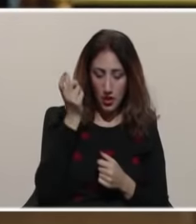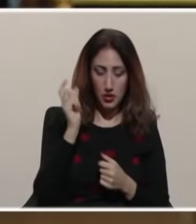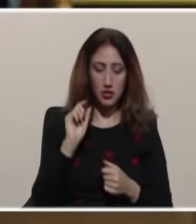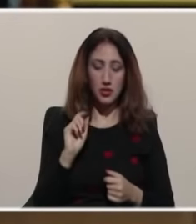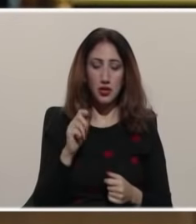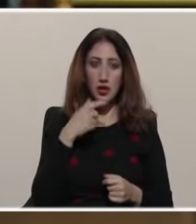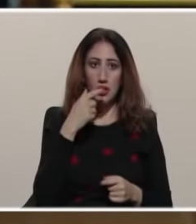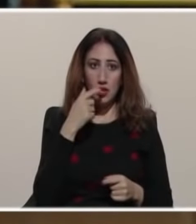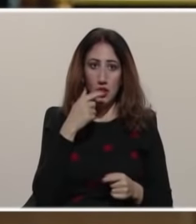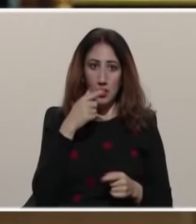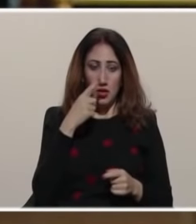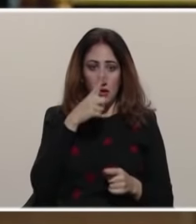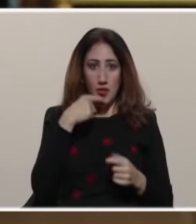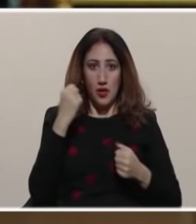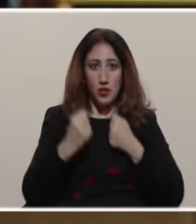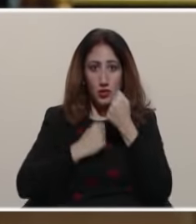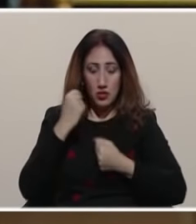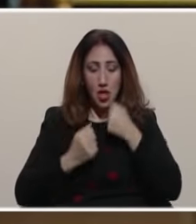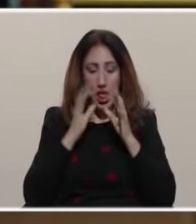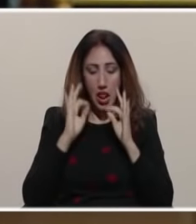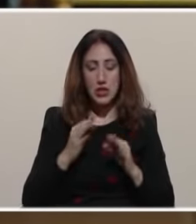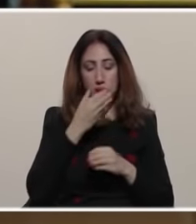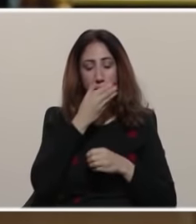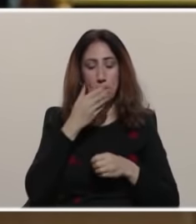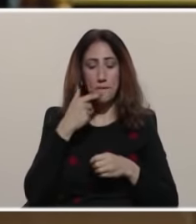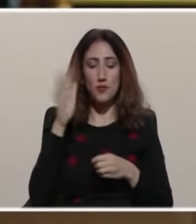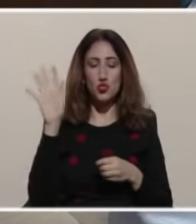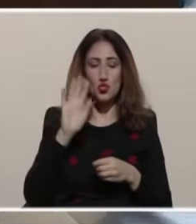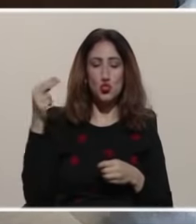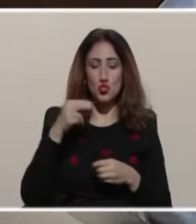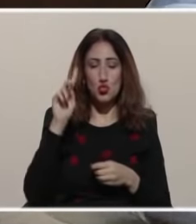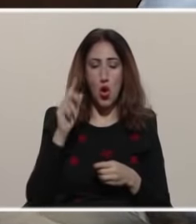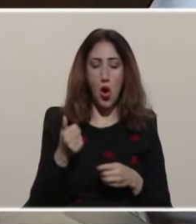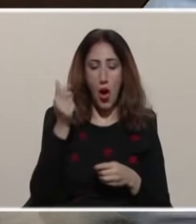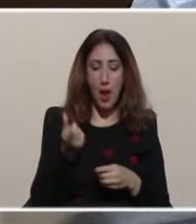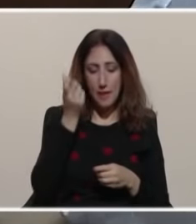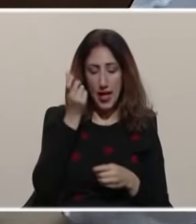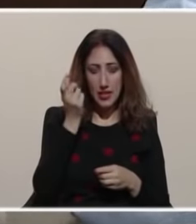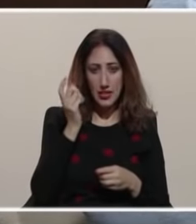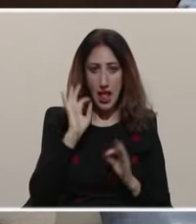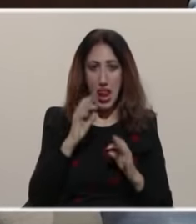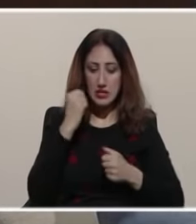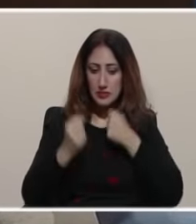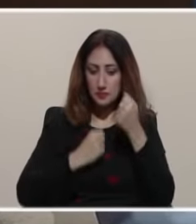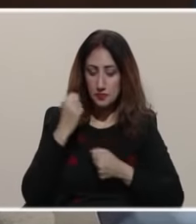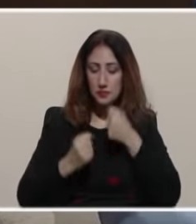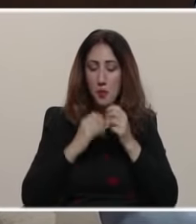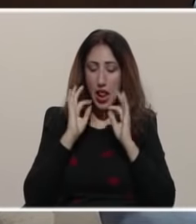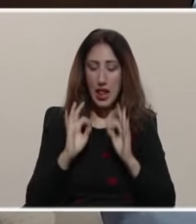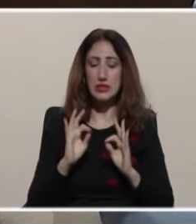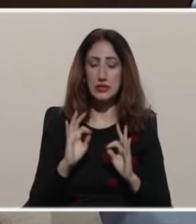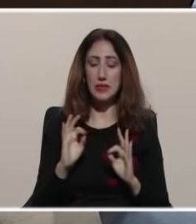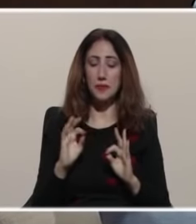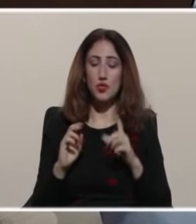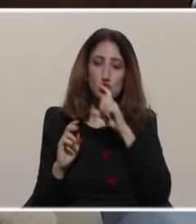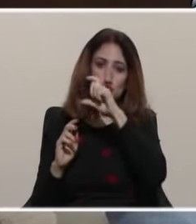وتعالى الرسول بالاجتهاد في شهر شعبان. نعم. أوجه الاجتهاد إزاي؟ أوجه الاجتهاد أولا هو احنا بنجتهد في شهر شعبان لأنه